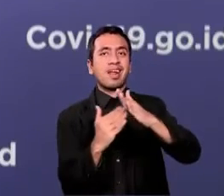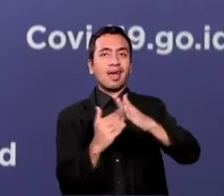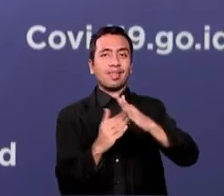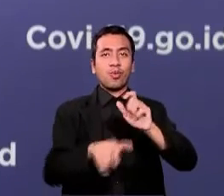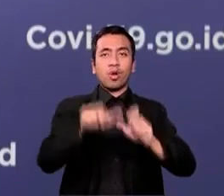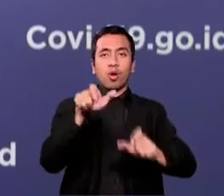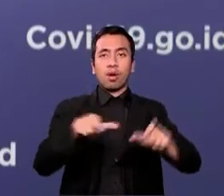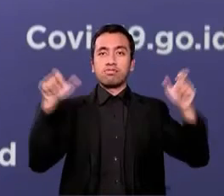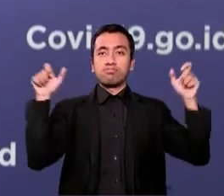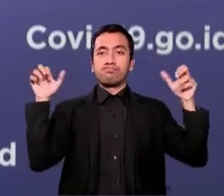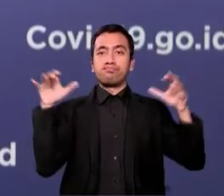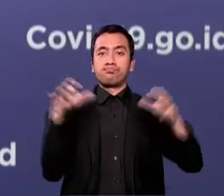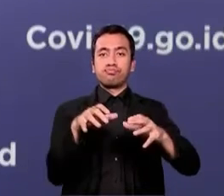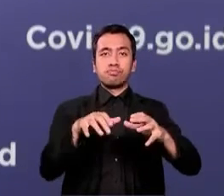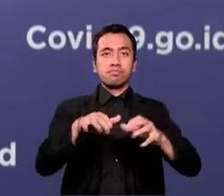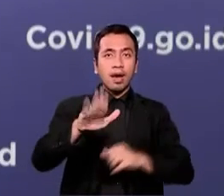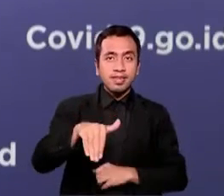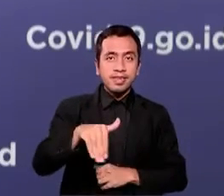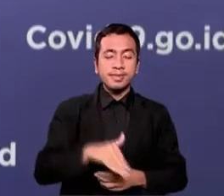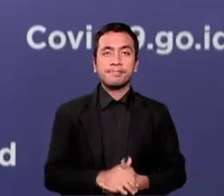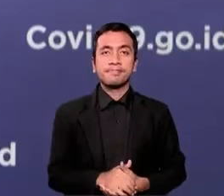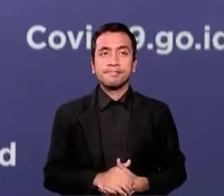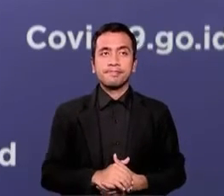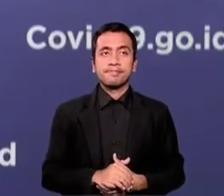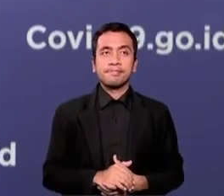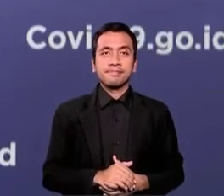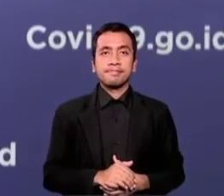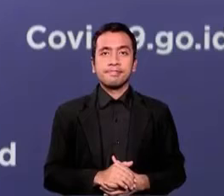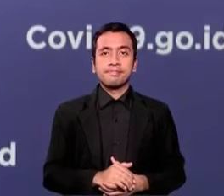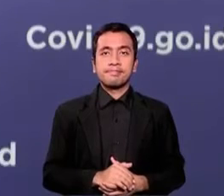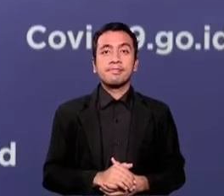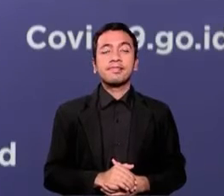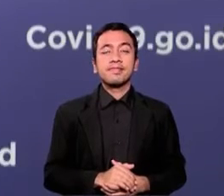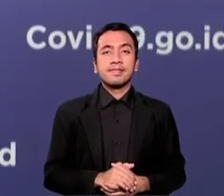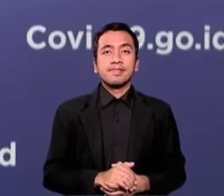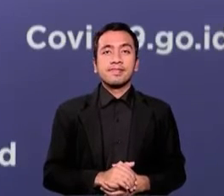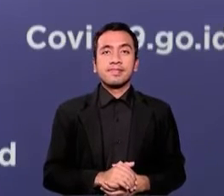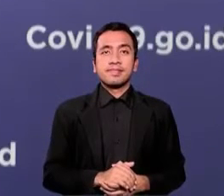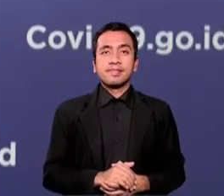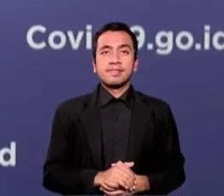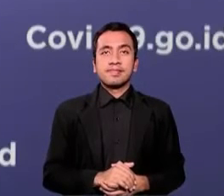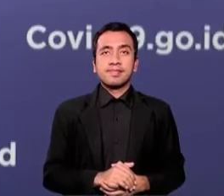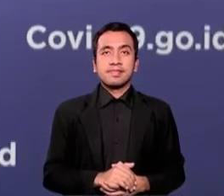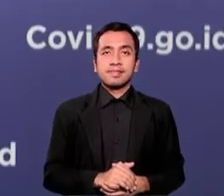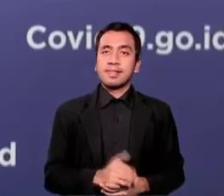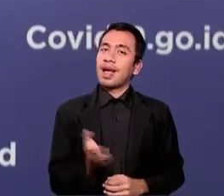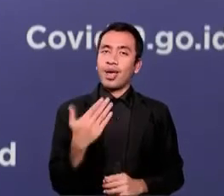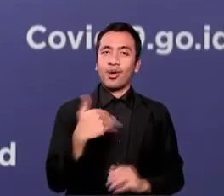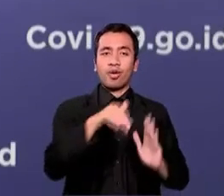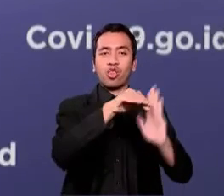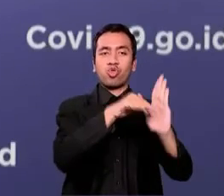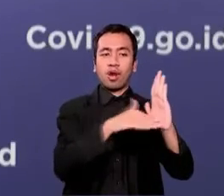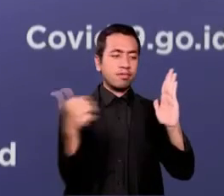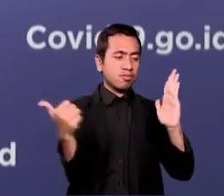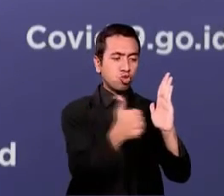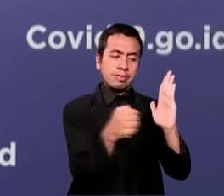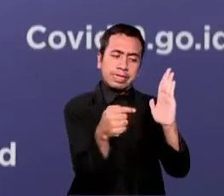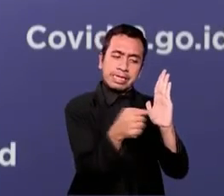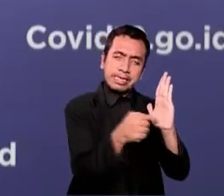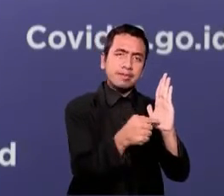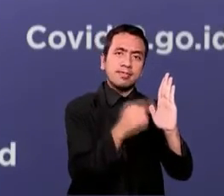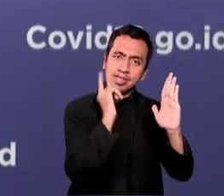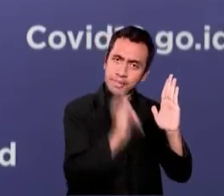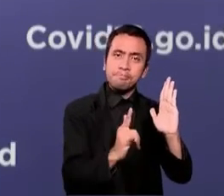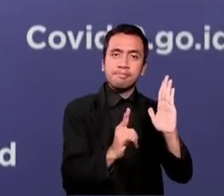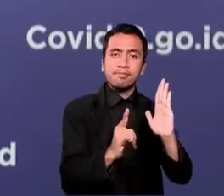harus Kita waspadai bersama oleh karena itu saudara sekalian patuhi betul dan disiplin menjaga jarak